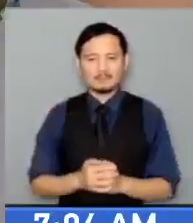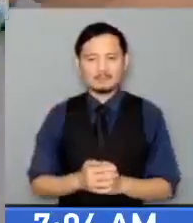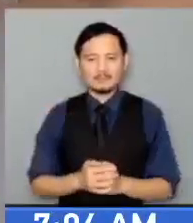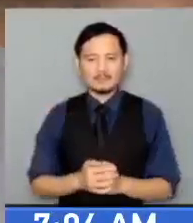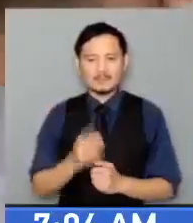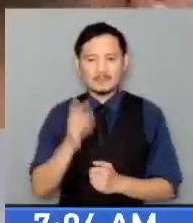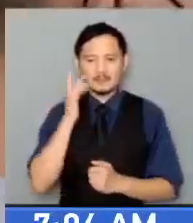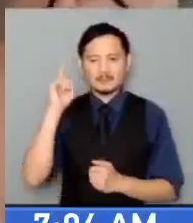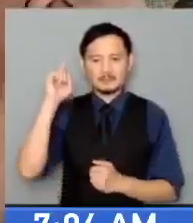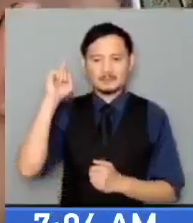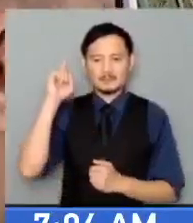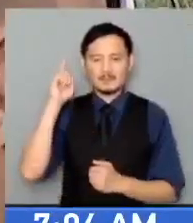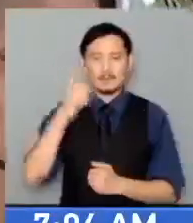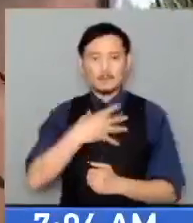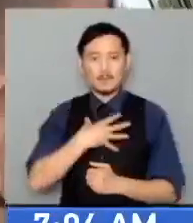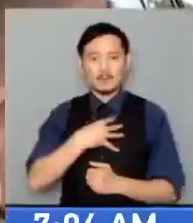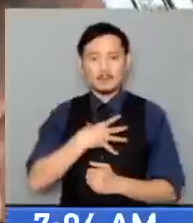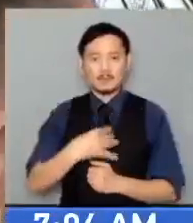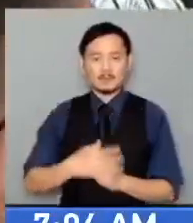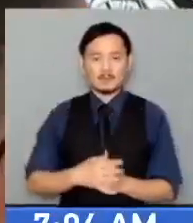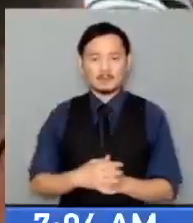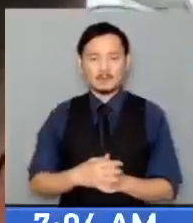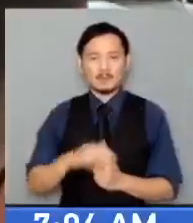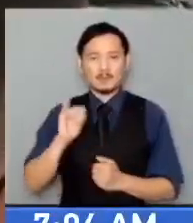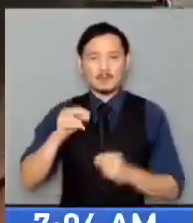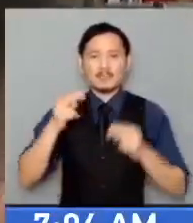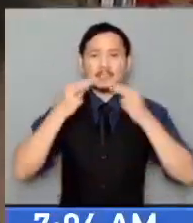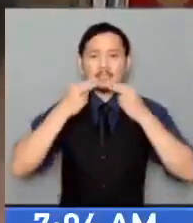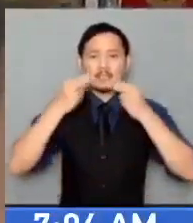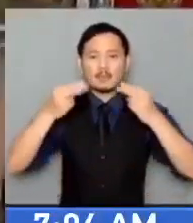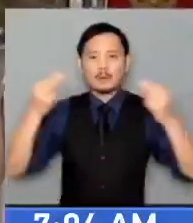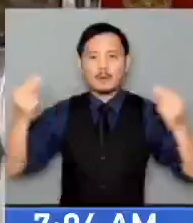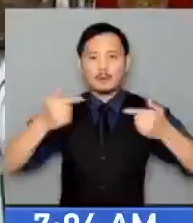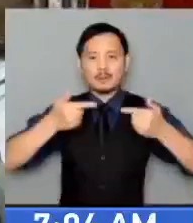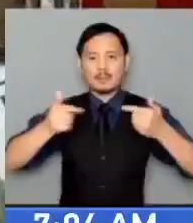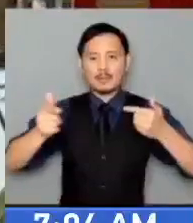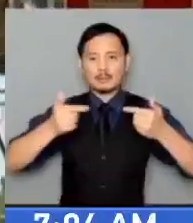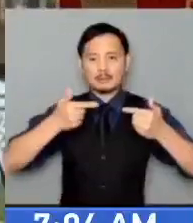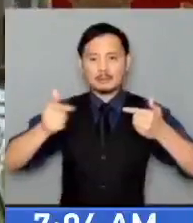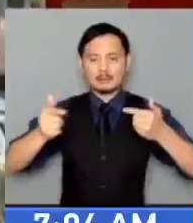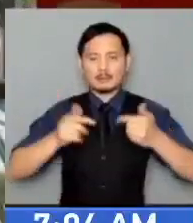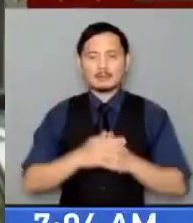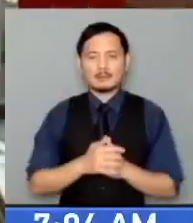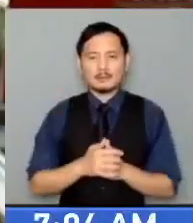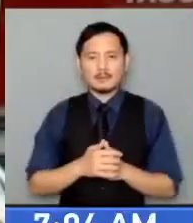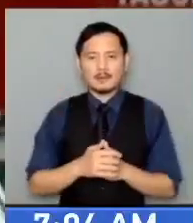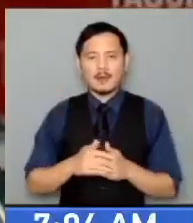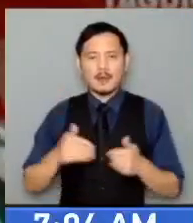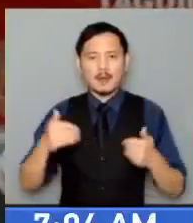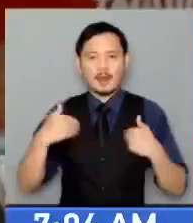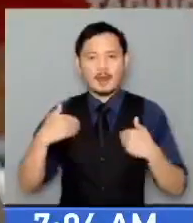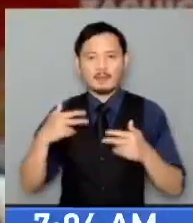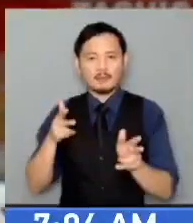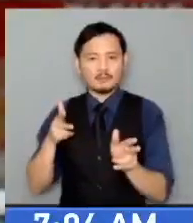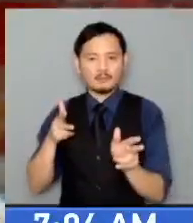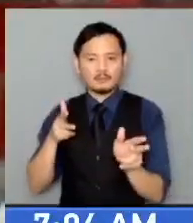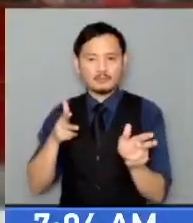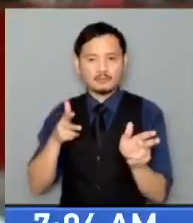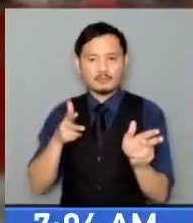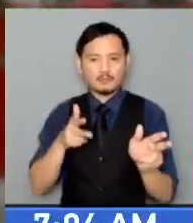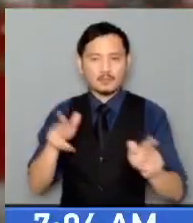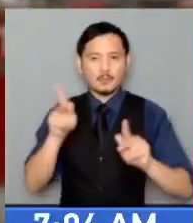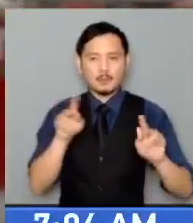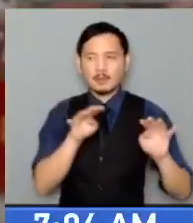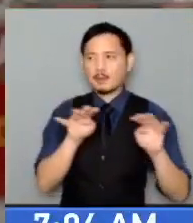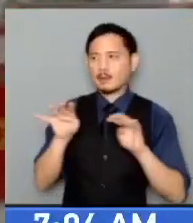yung tinatawag na Heroes Gate. Diyan po gagawin mamaya yung arrival honors para kay dating Pangulong Fidel V. Ramos. Pagkagaling po